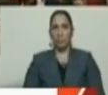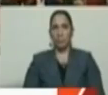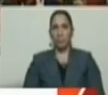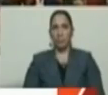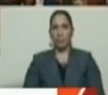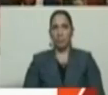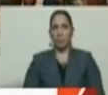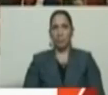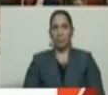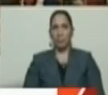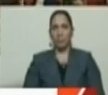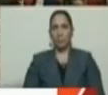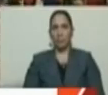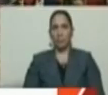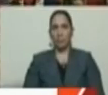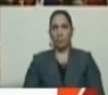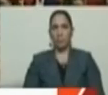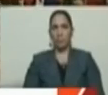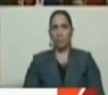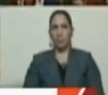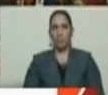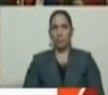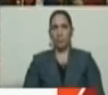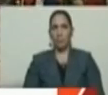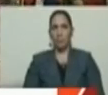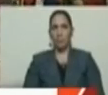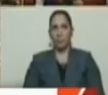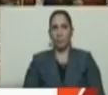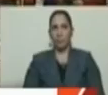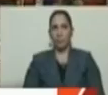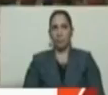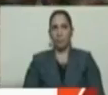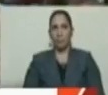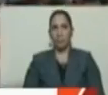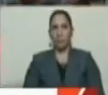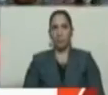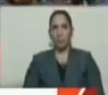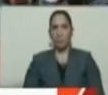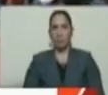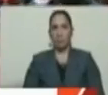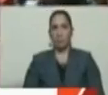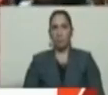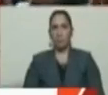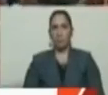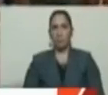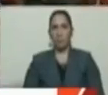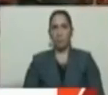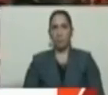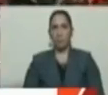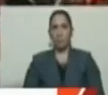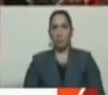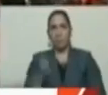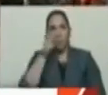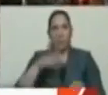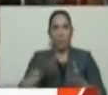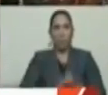أيضا الجيش من الممكن أن يعني تختلف خياراته وينضم إلى الرئيس الشرعي الحالي أي